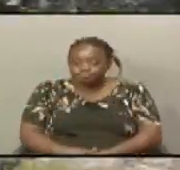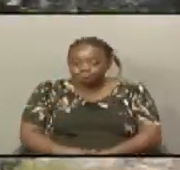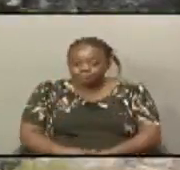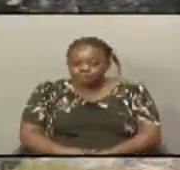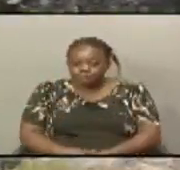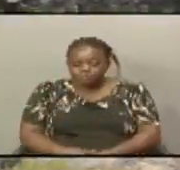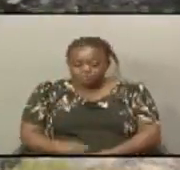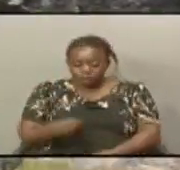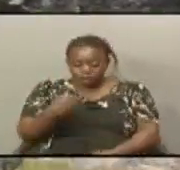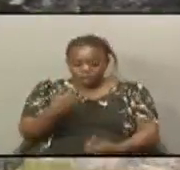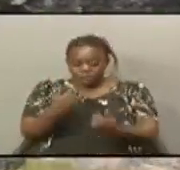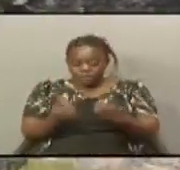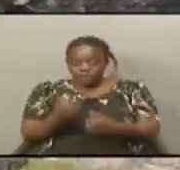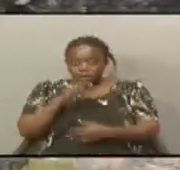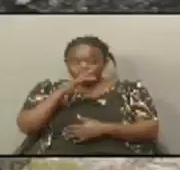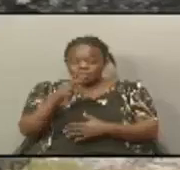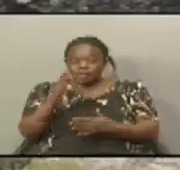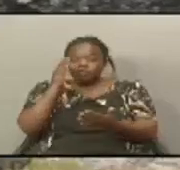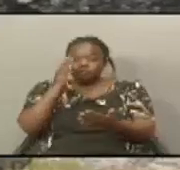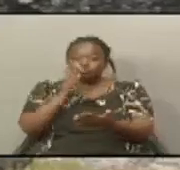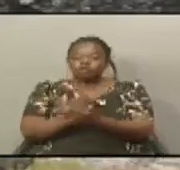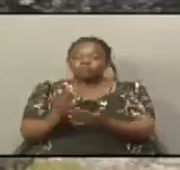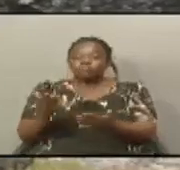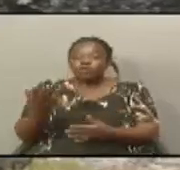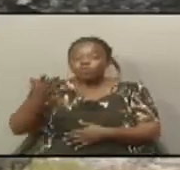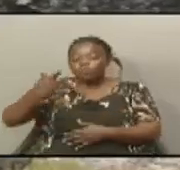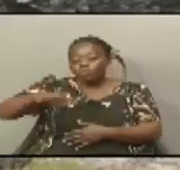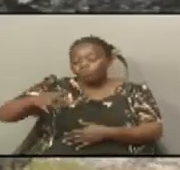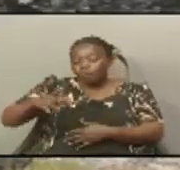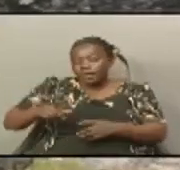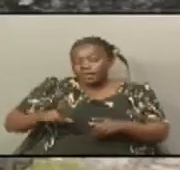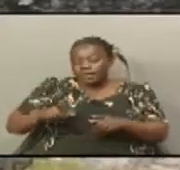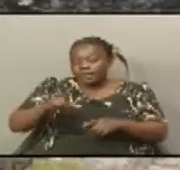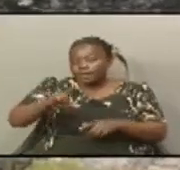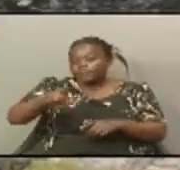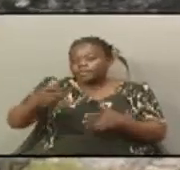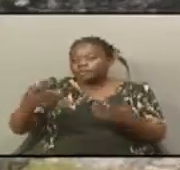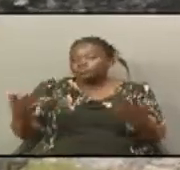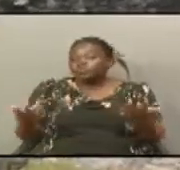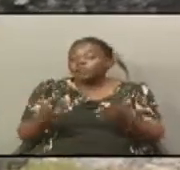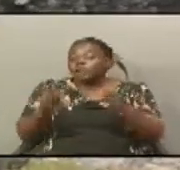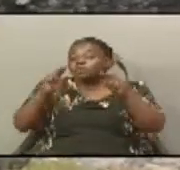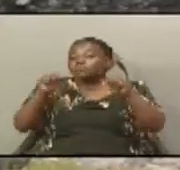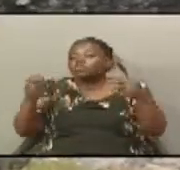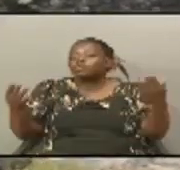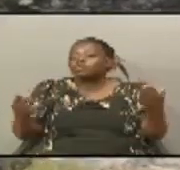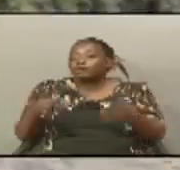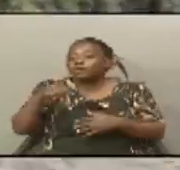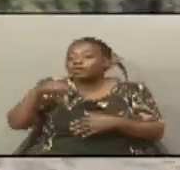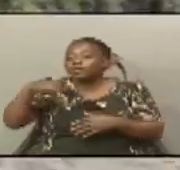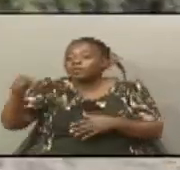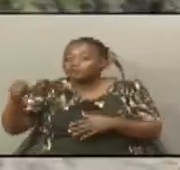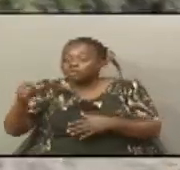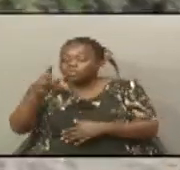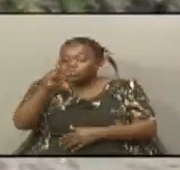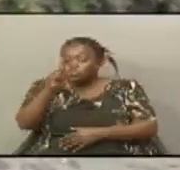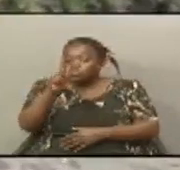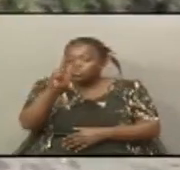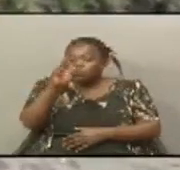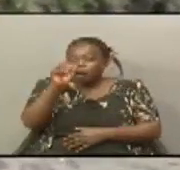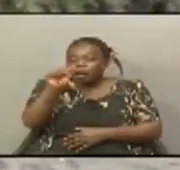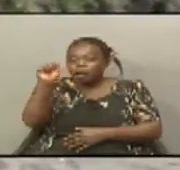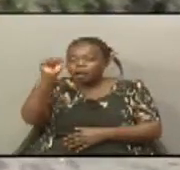As I speak right now, I've been cut off by the river at the roadside at the recreation club, whereby we have nowhere we can go to Kasese town.